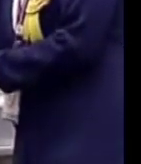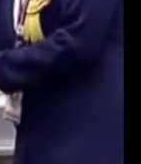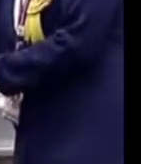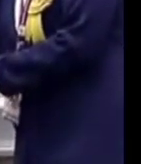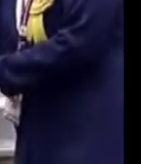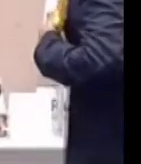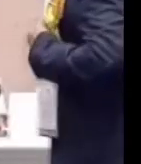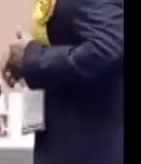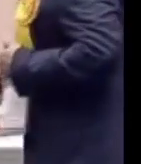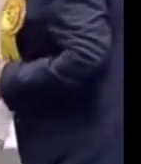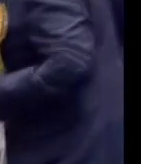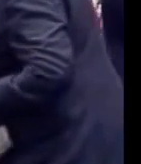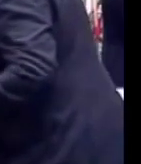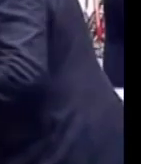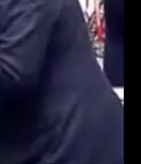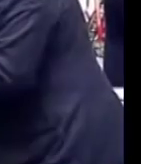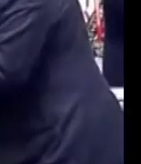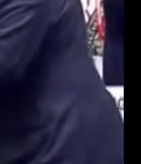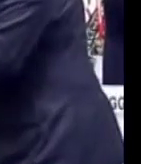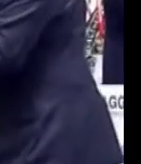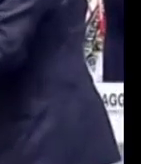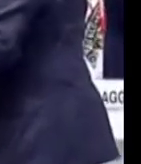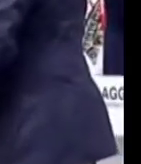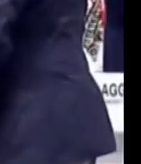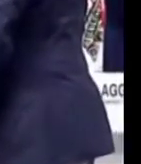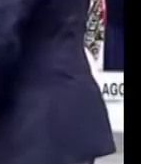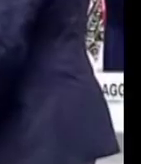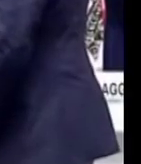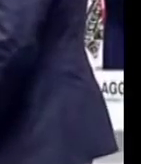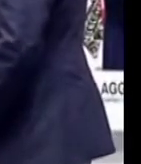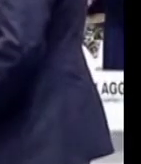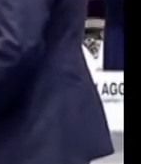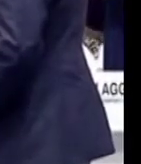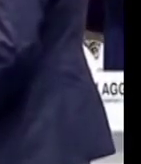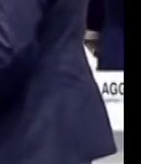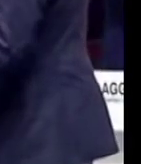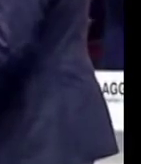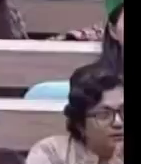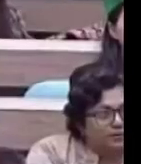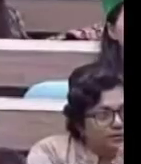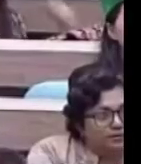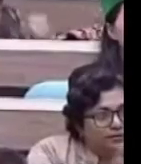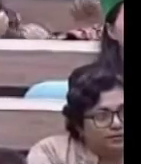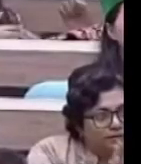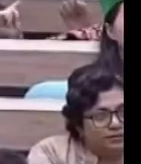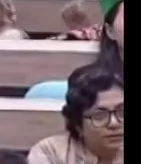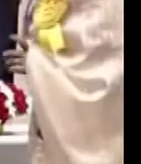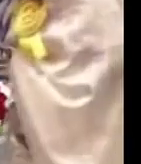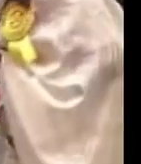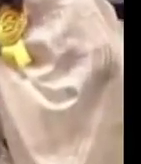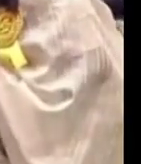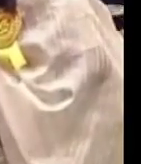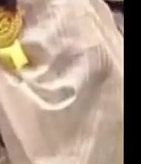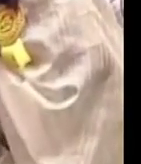का उत्साह देखकर हमें प्रेरणा मिलती है। उन्होंने कहा कि दिव्यांगजनों के सशक्तिकरण के लिए लगातार प्रयास किए जा रहे हैं। राष्ट्रपति